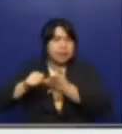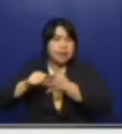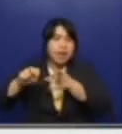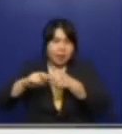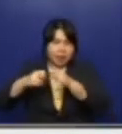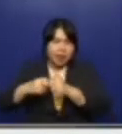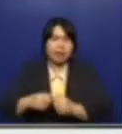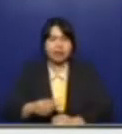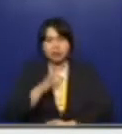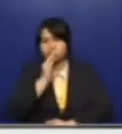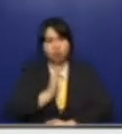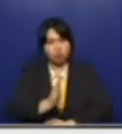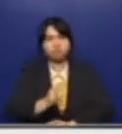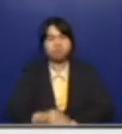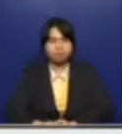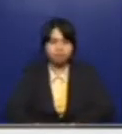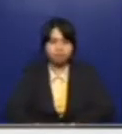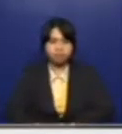เอาตรงไปตรงมาเลย